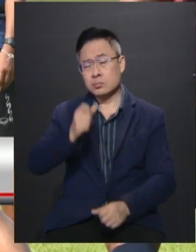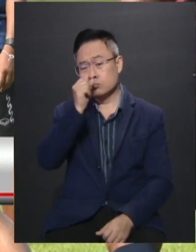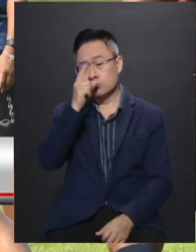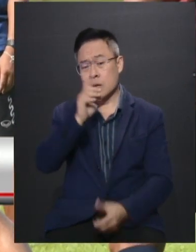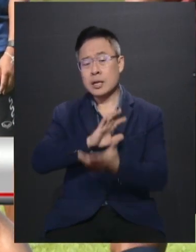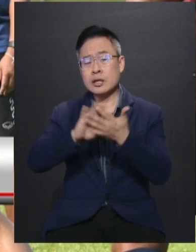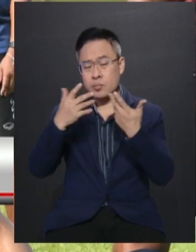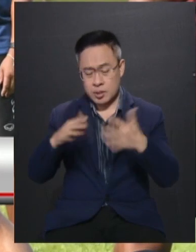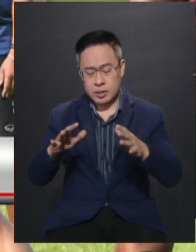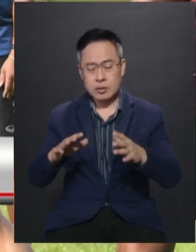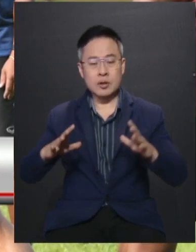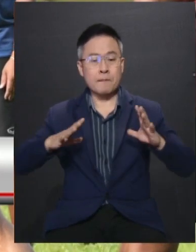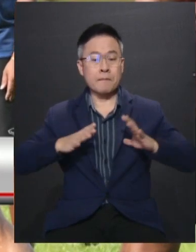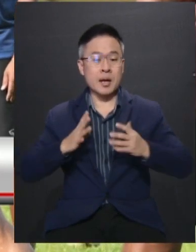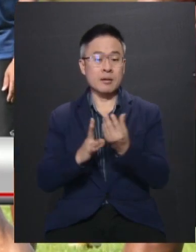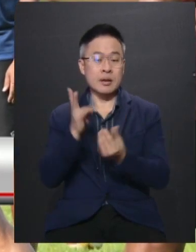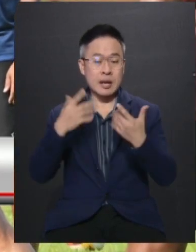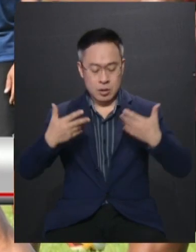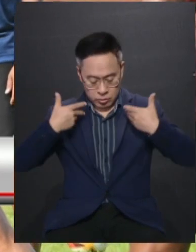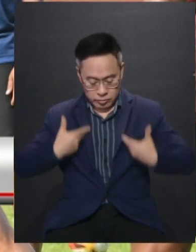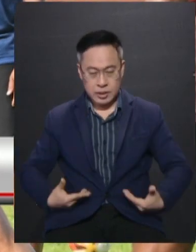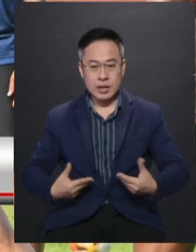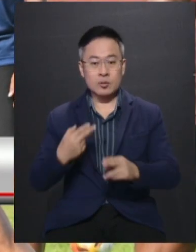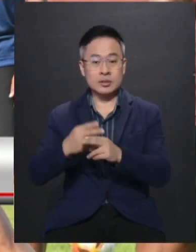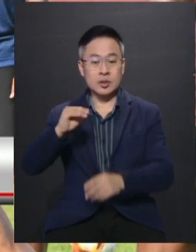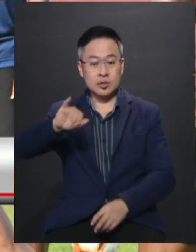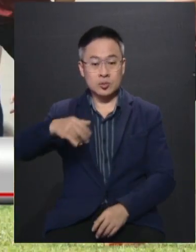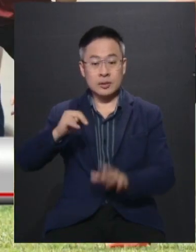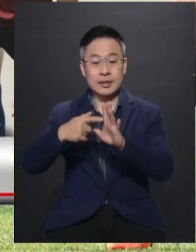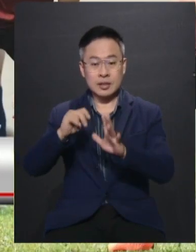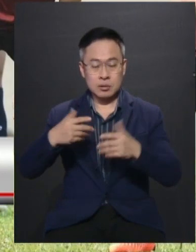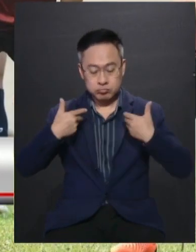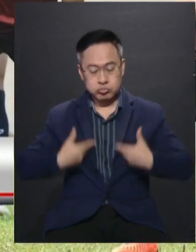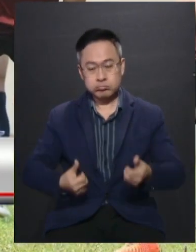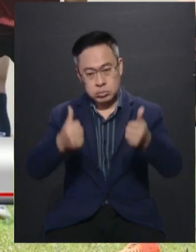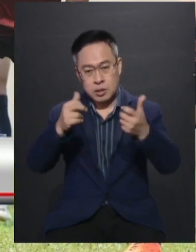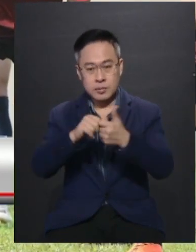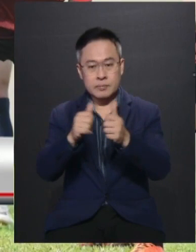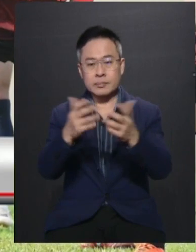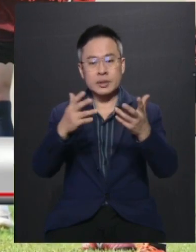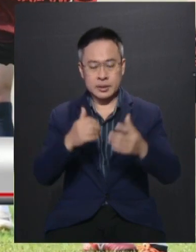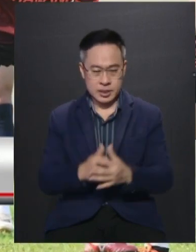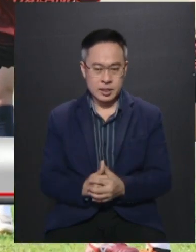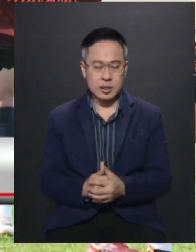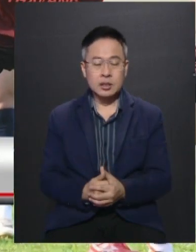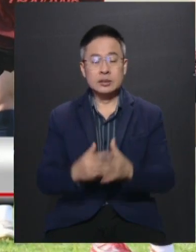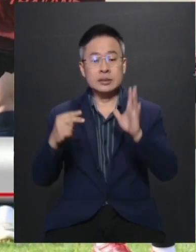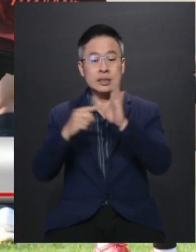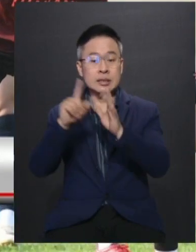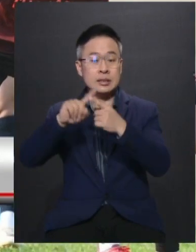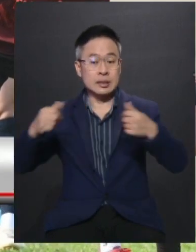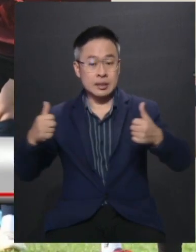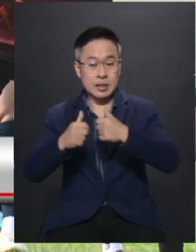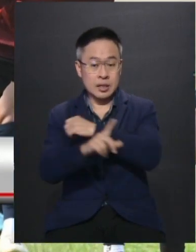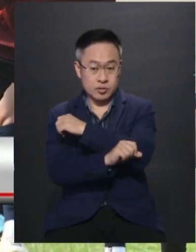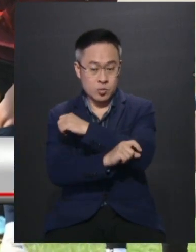นี้ก็กลับมาซ้อมได้ทุกอย่างดีขึ้นแล้ว ครับ เกมแรกกับสิงคโปร์เราก็จะโฟกัสในระดับหนึ่งแต่เราต้องพยายามโฟกัส